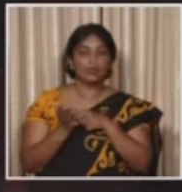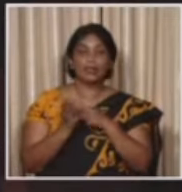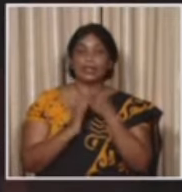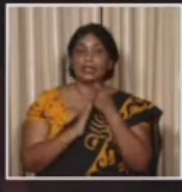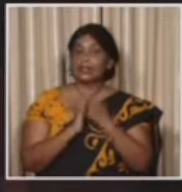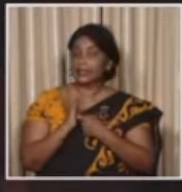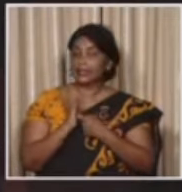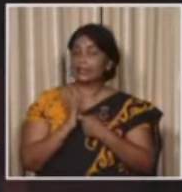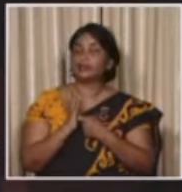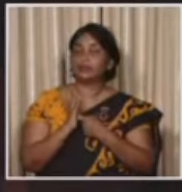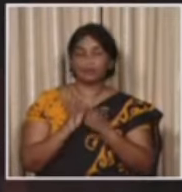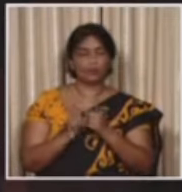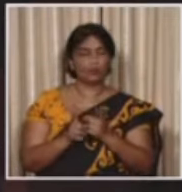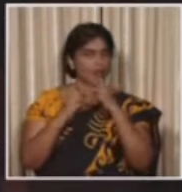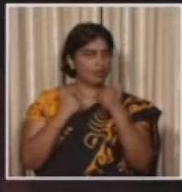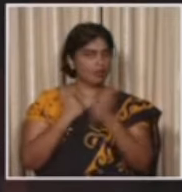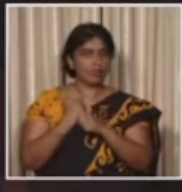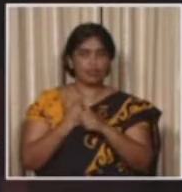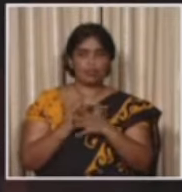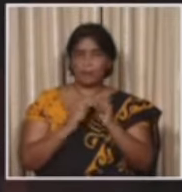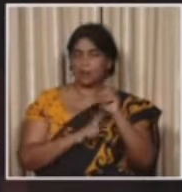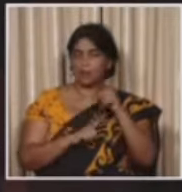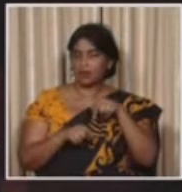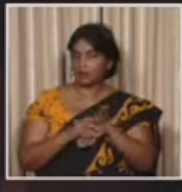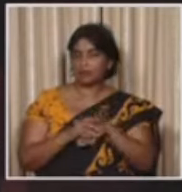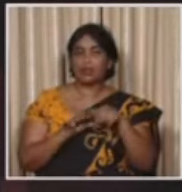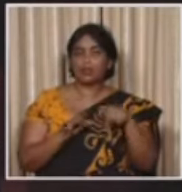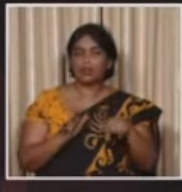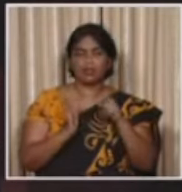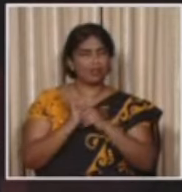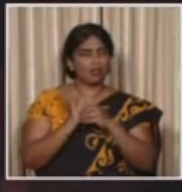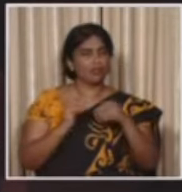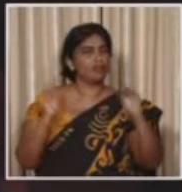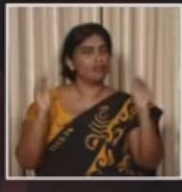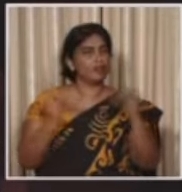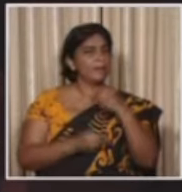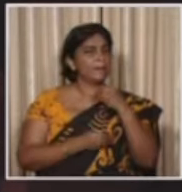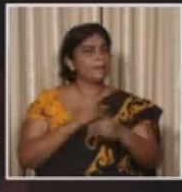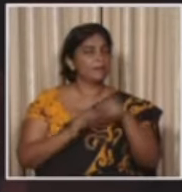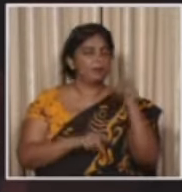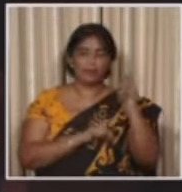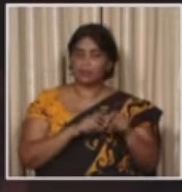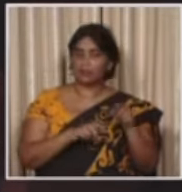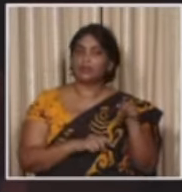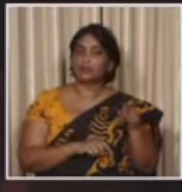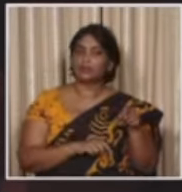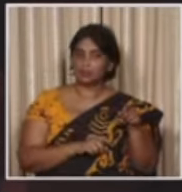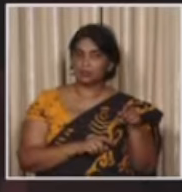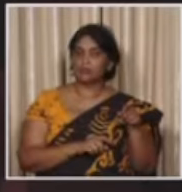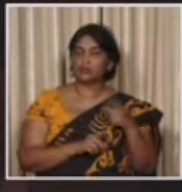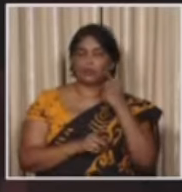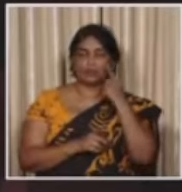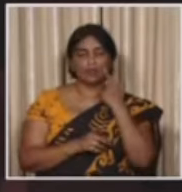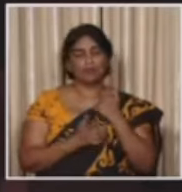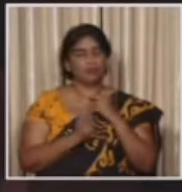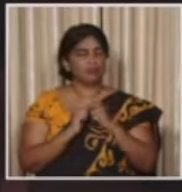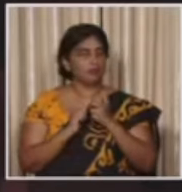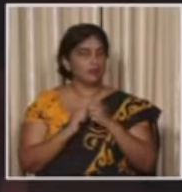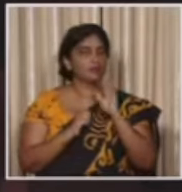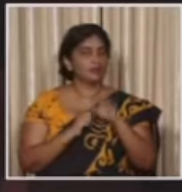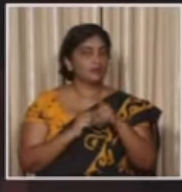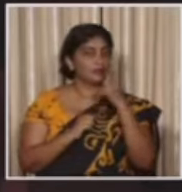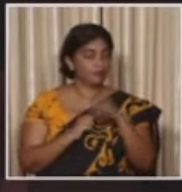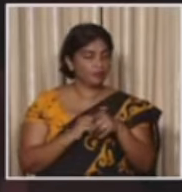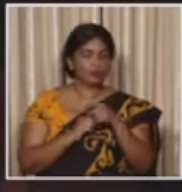නීතියක් හැටියට සම්පාදනය නොවුනොත් අදටත් ශුද්‍ර කුඩා හා මධ්‍ය පරිමාණයේ කර්මාන්තකරුවන් අනාථ භාවයට ලක් වෙනවා. ඒ නිසා